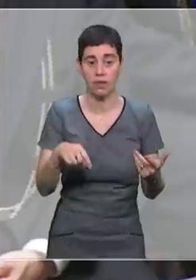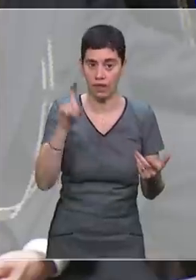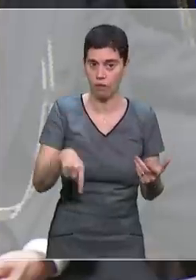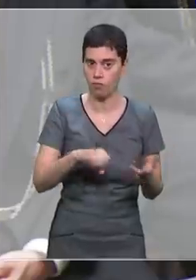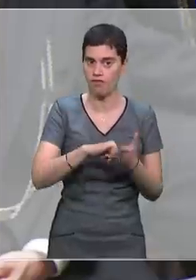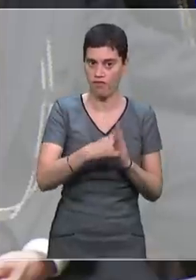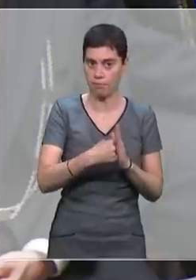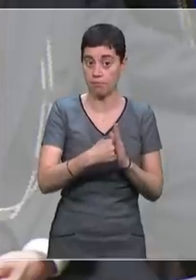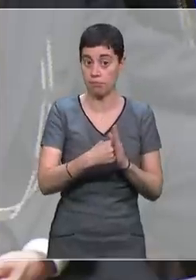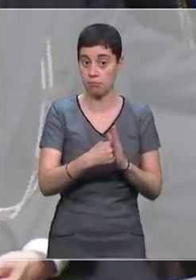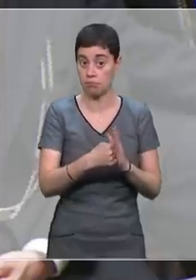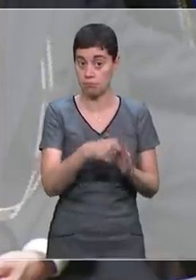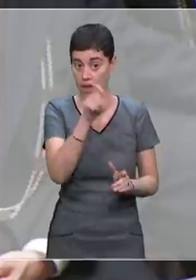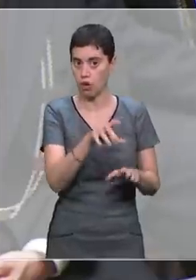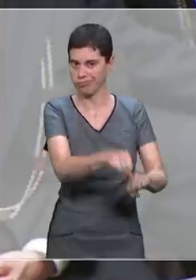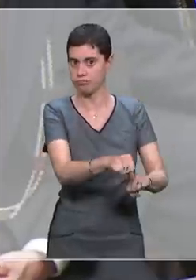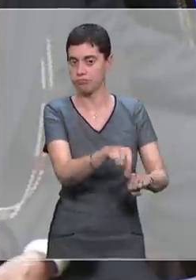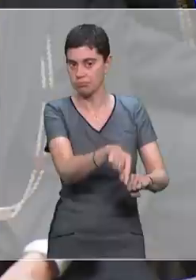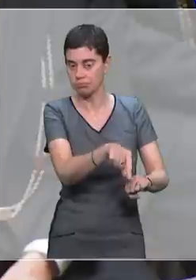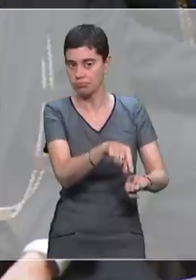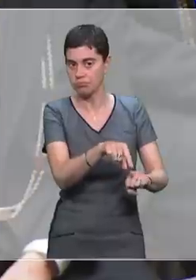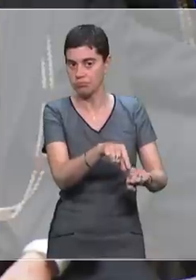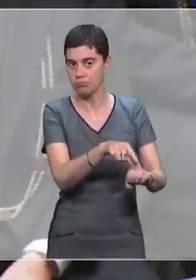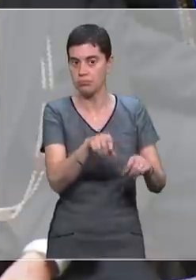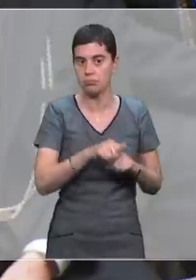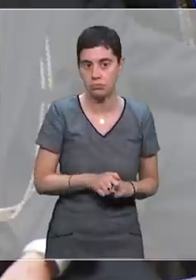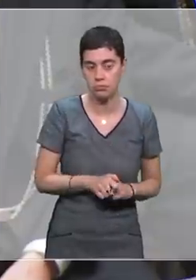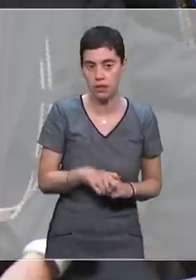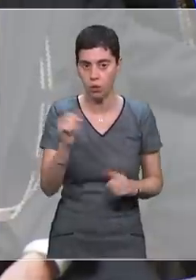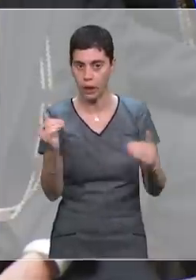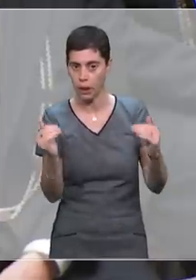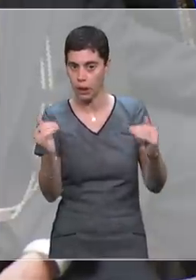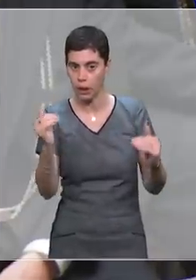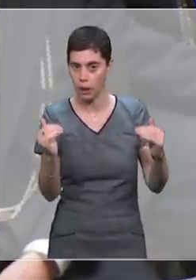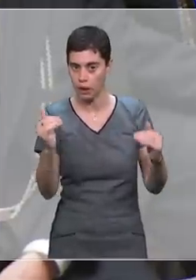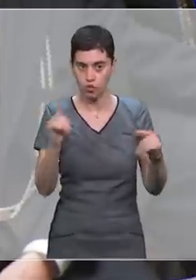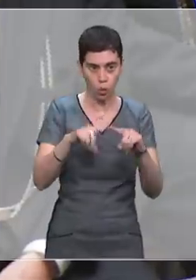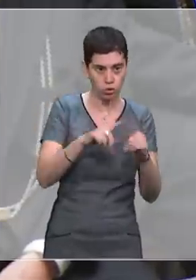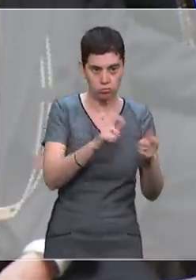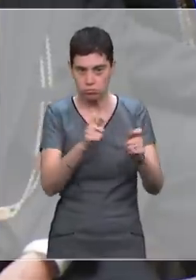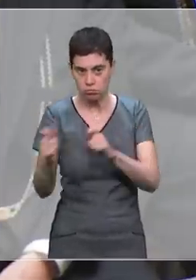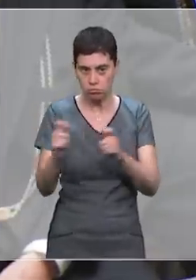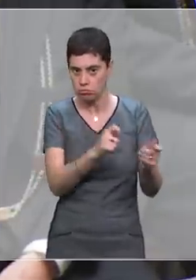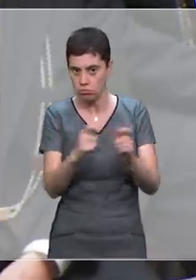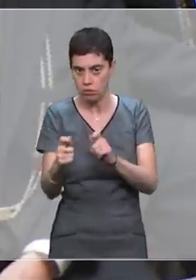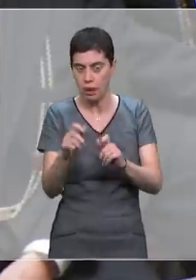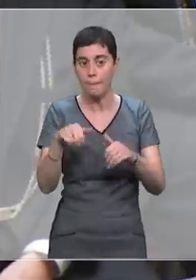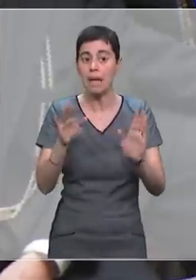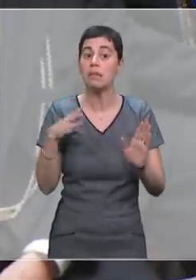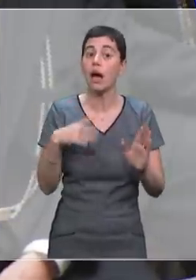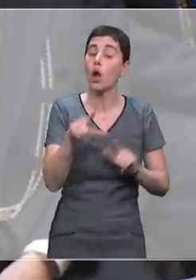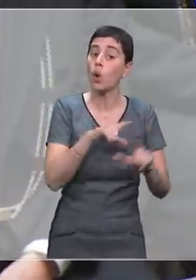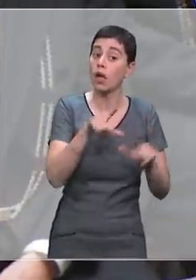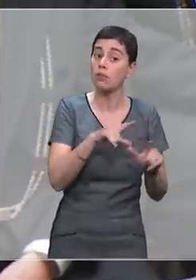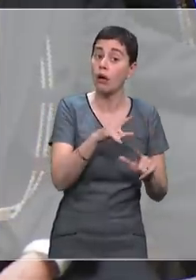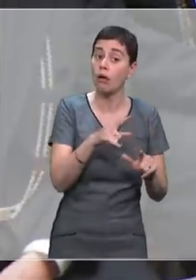ferme avec les squatteurs, de modifier de manière radicale les équilibres qui existent, mais également d'être capable de distinguer les locataires qui sont de